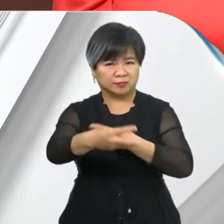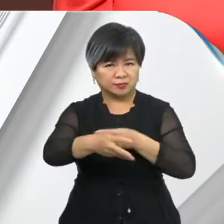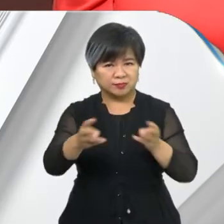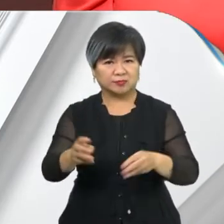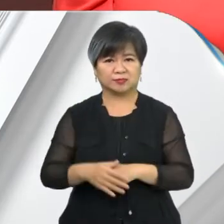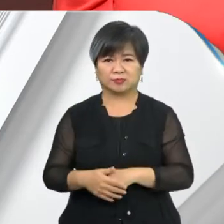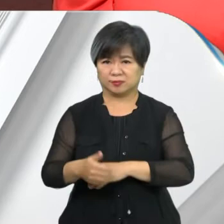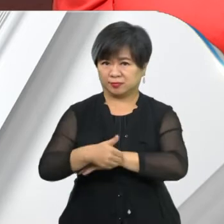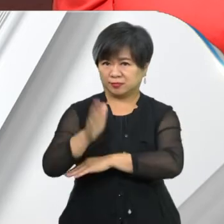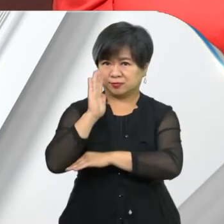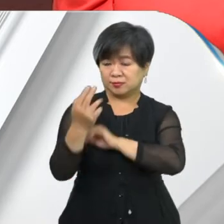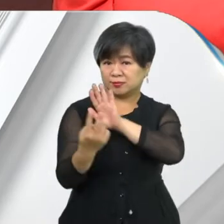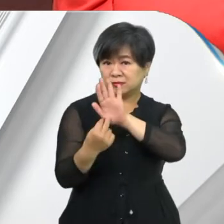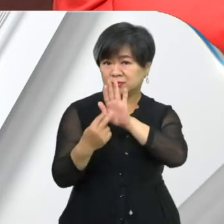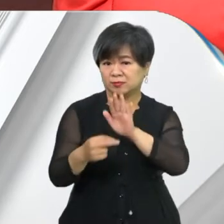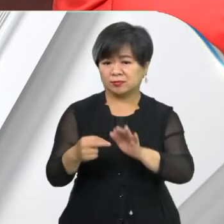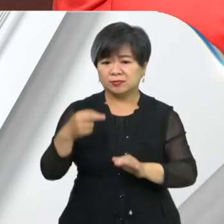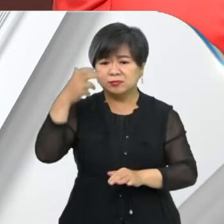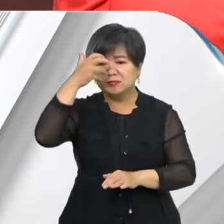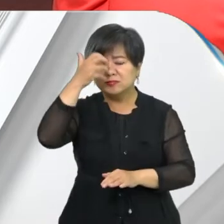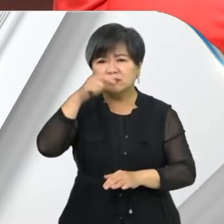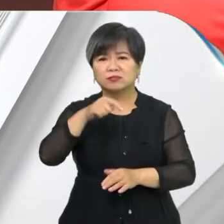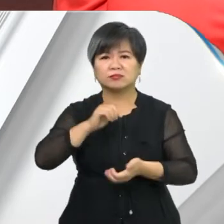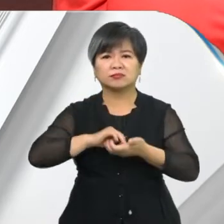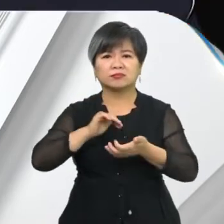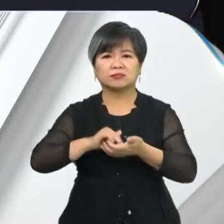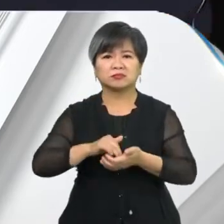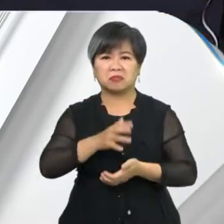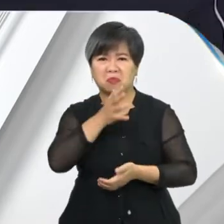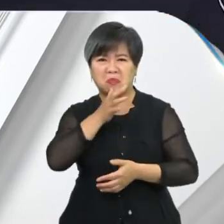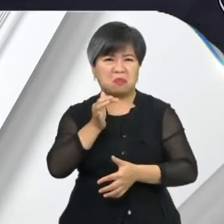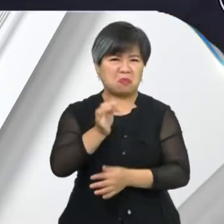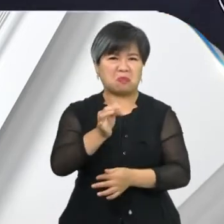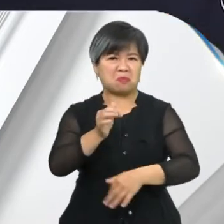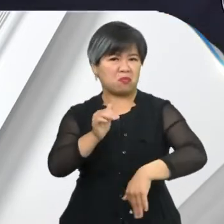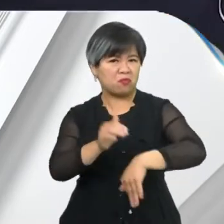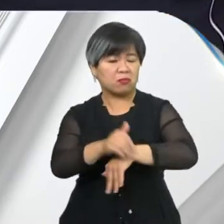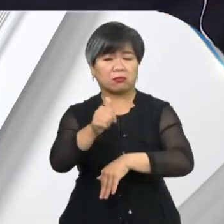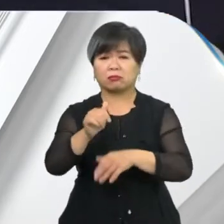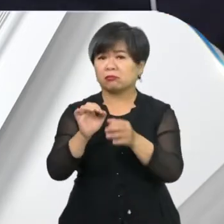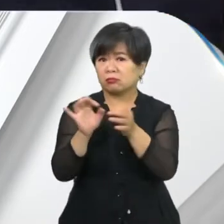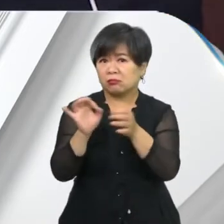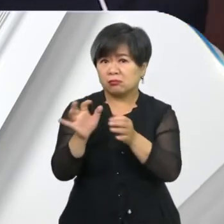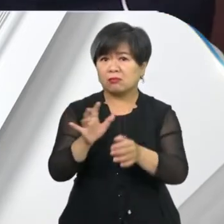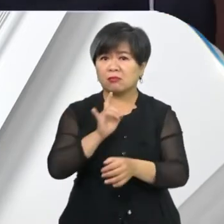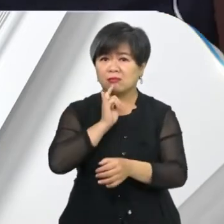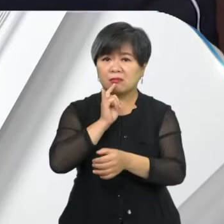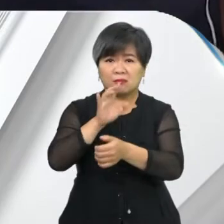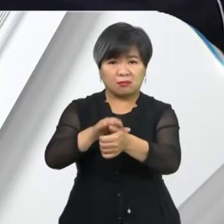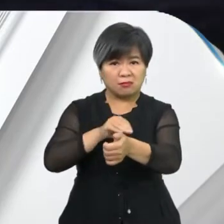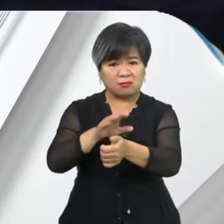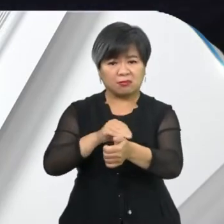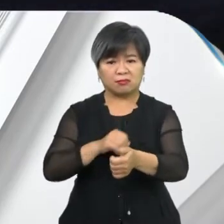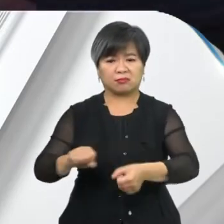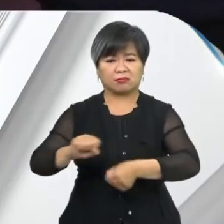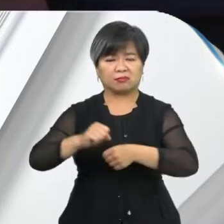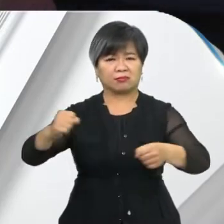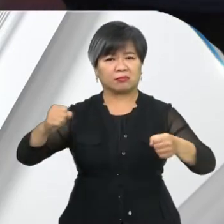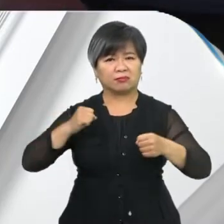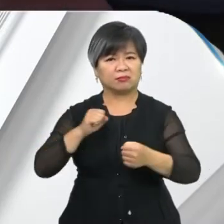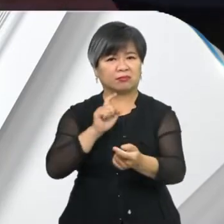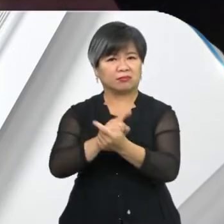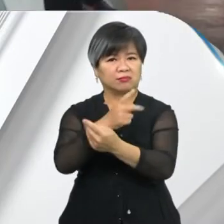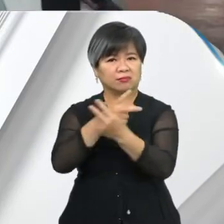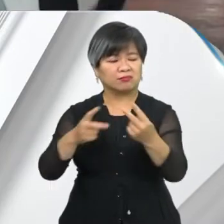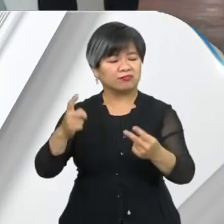所表示，虽然长辈无听说外同客家学好，不过透过语言的学习，使得加强对客家的